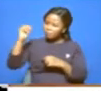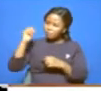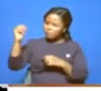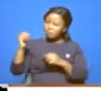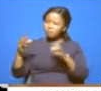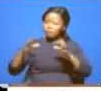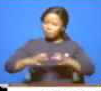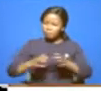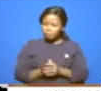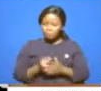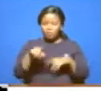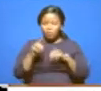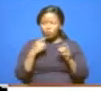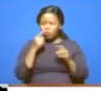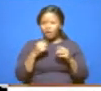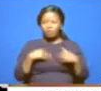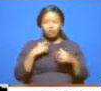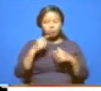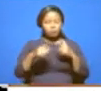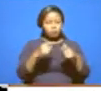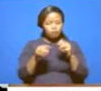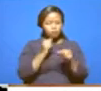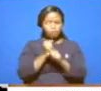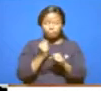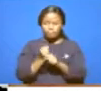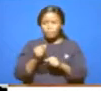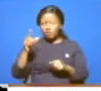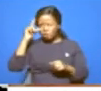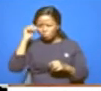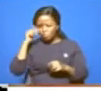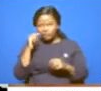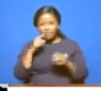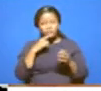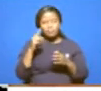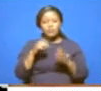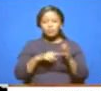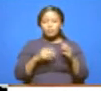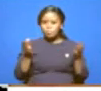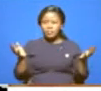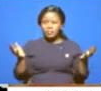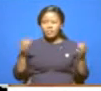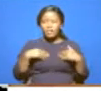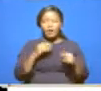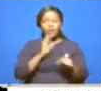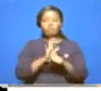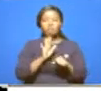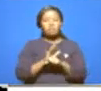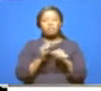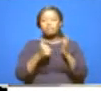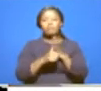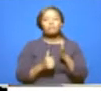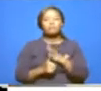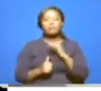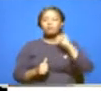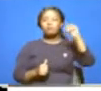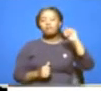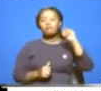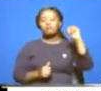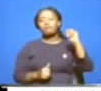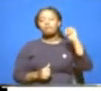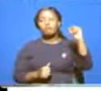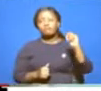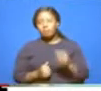amekuwa akiendesha mpango wa utoaji lishe huko Mombasa anadai kuwa madai dhidi yake ni tetesi za kisiasa. Kuwa